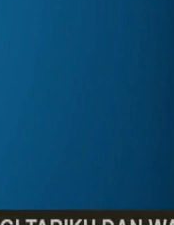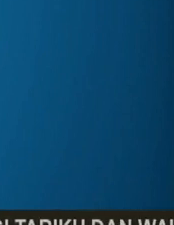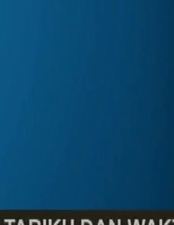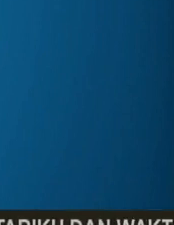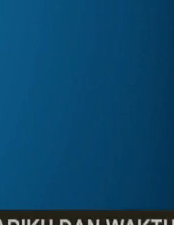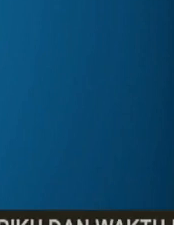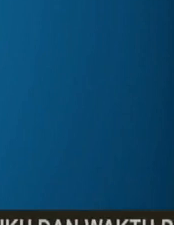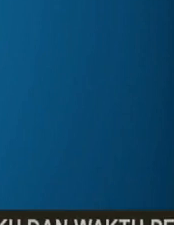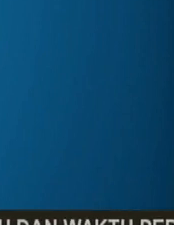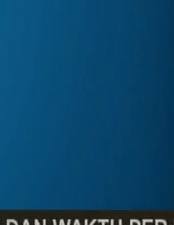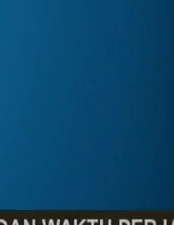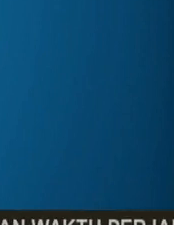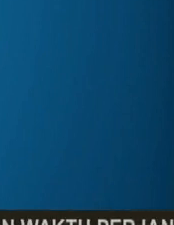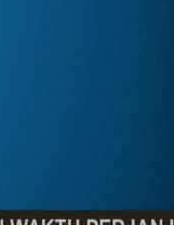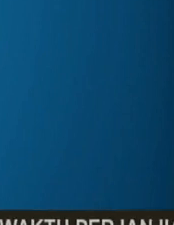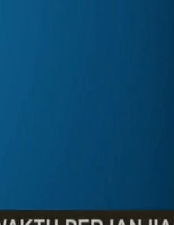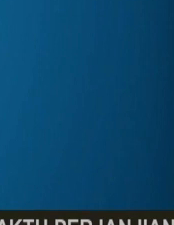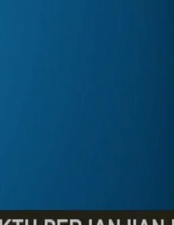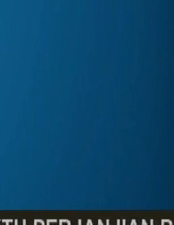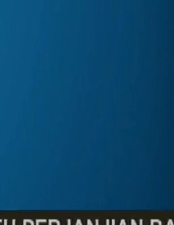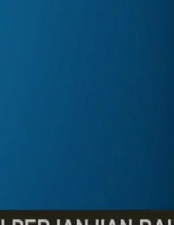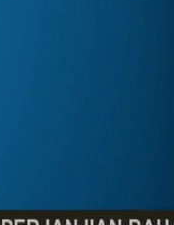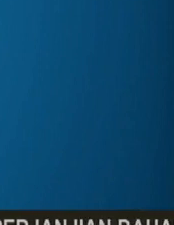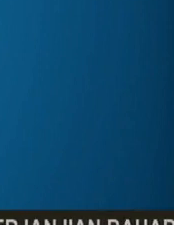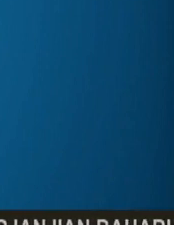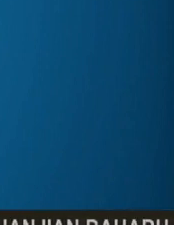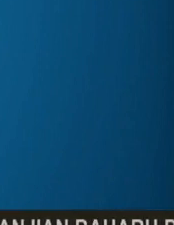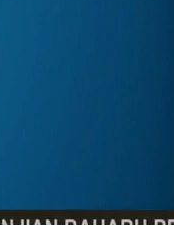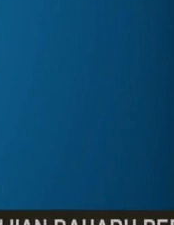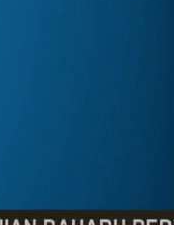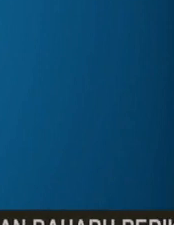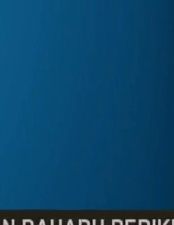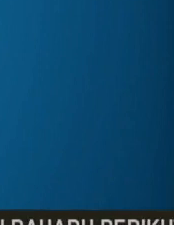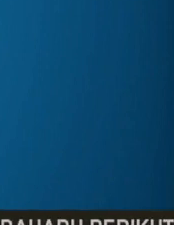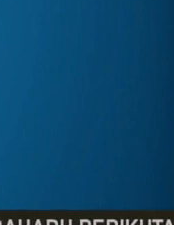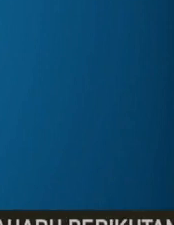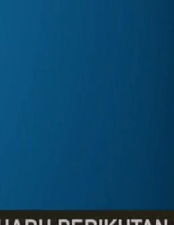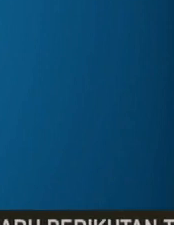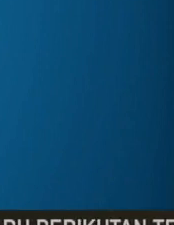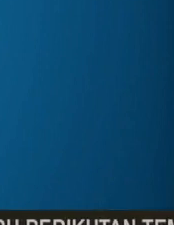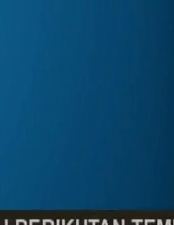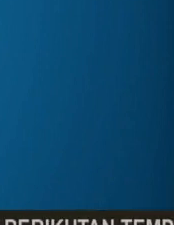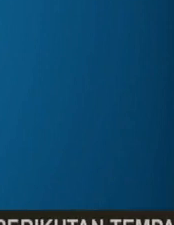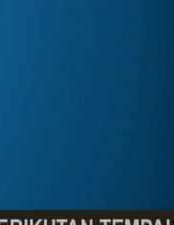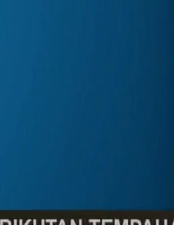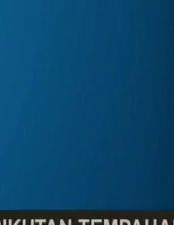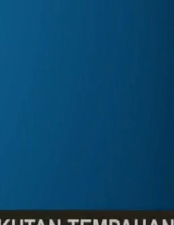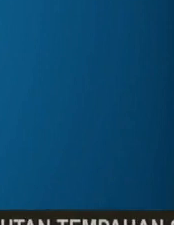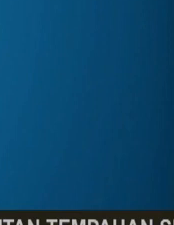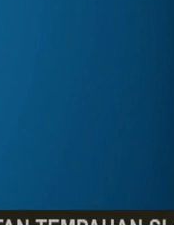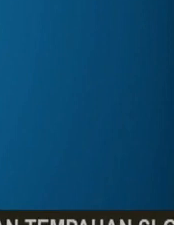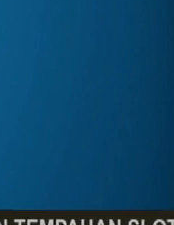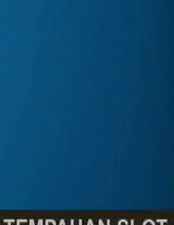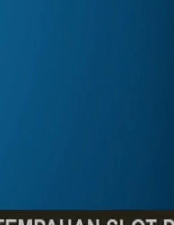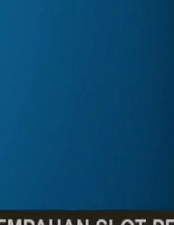dablu dablu dablu doji of DN kedokteran juga boleh dibuat melalui stretmat pesanan ringkas SMS dengan menggunakan